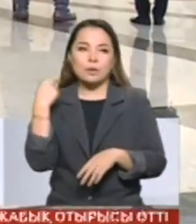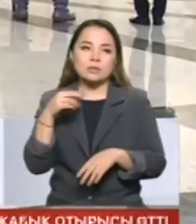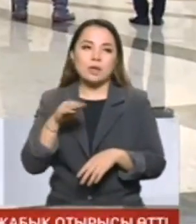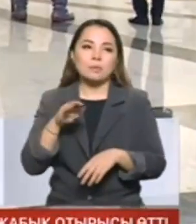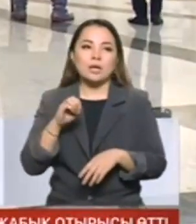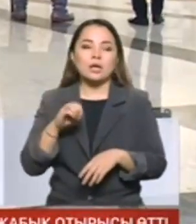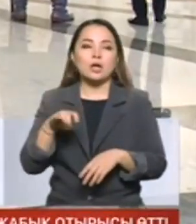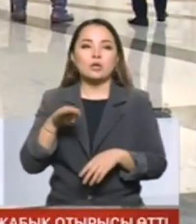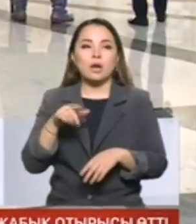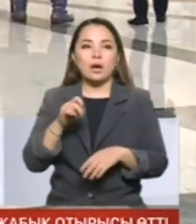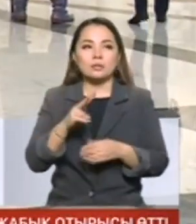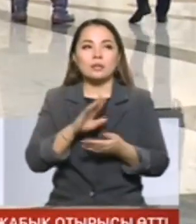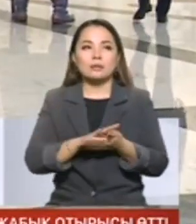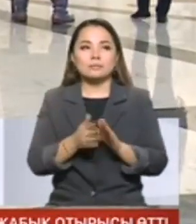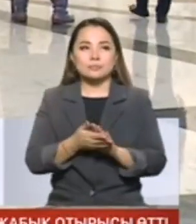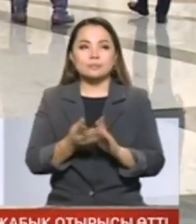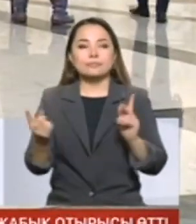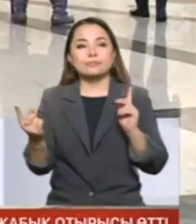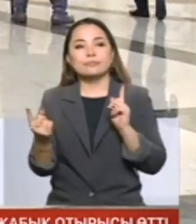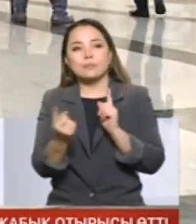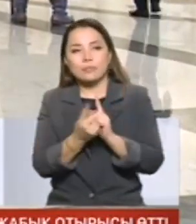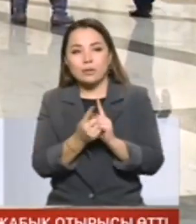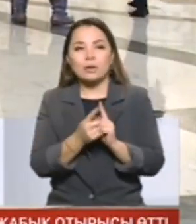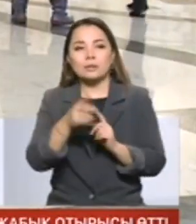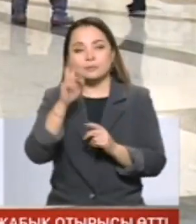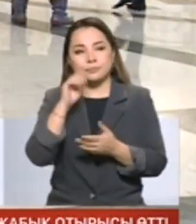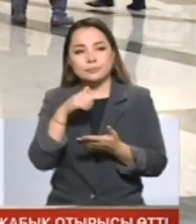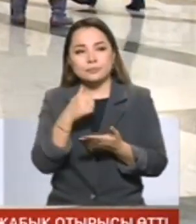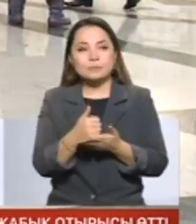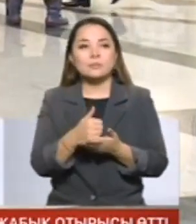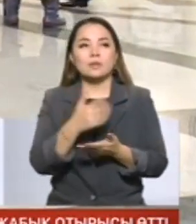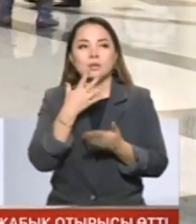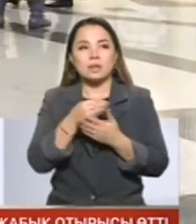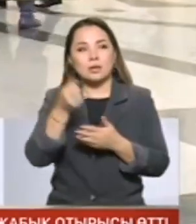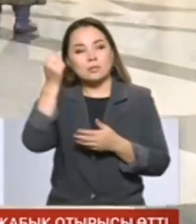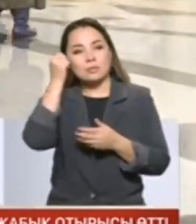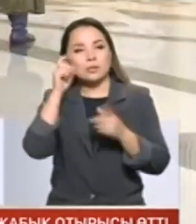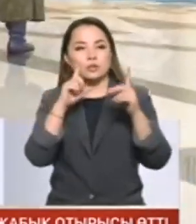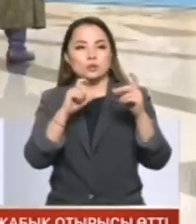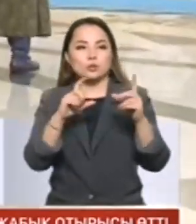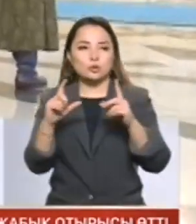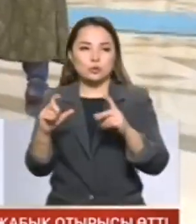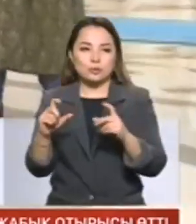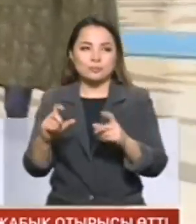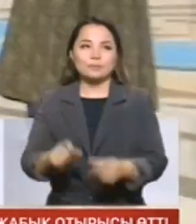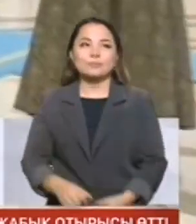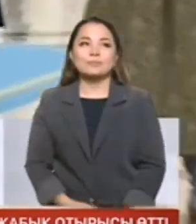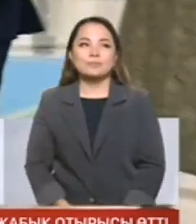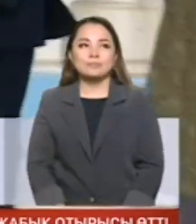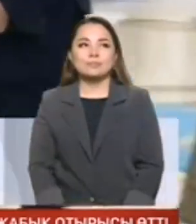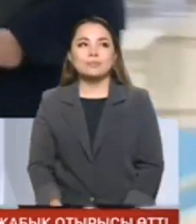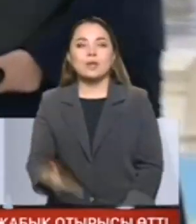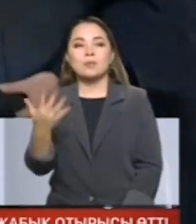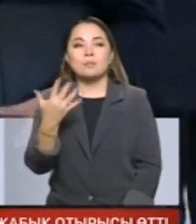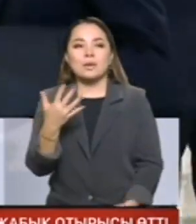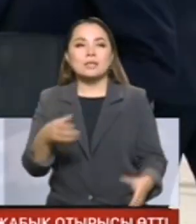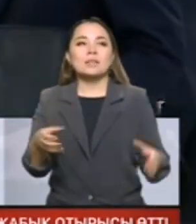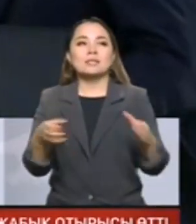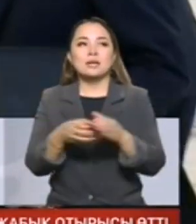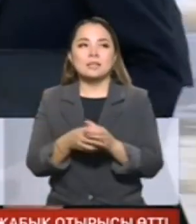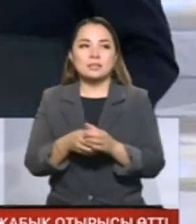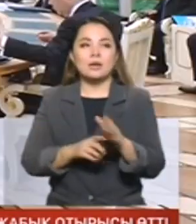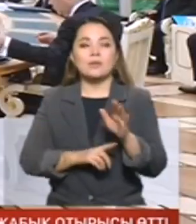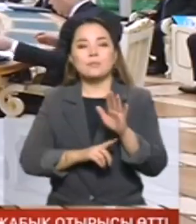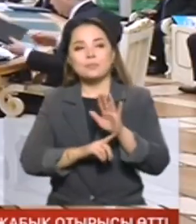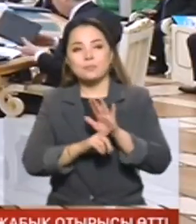Тайып Ердоғанмен қол алысты, жыл жүздескен бауырлас елдердің басшылары естелік суретке де түсті. Бестік бас қосқан соң жиын